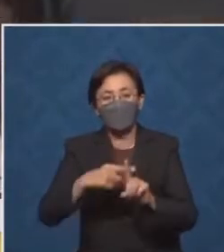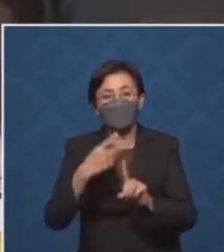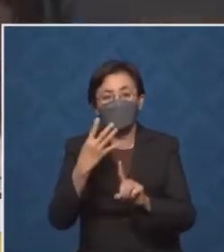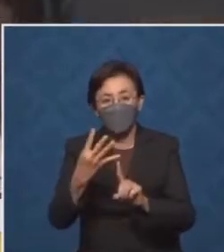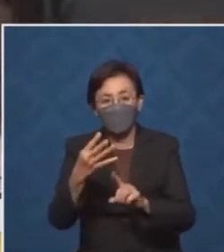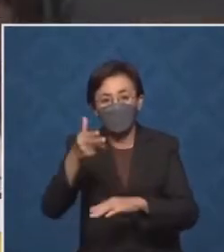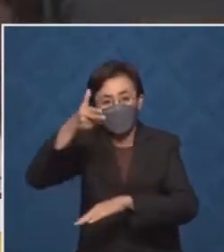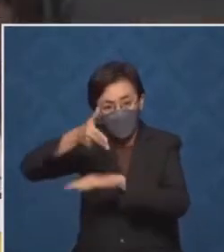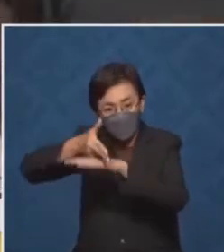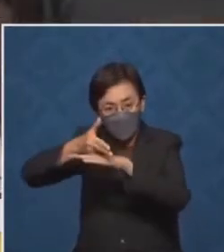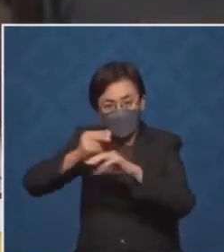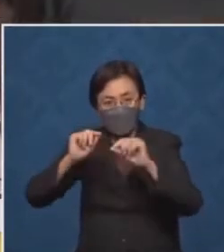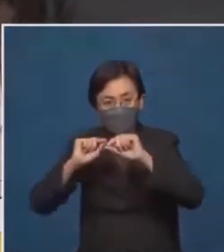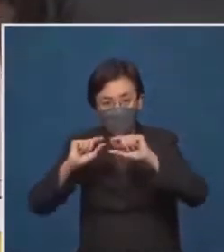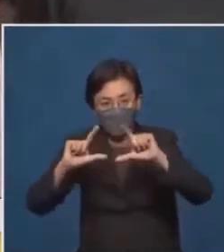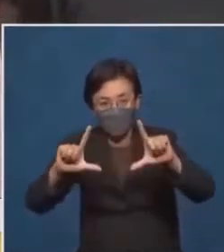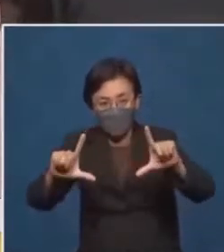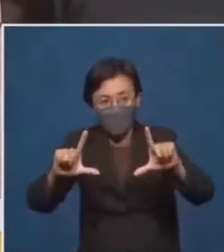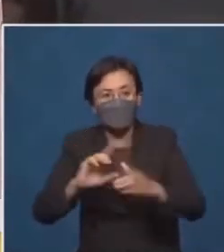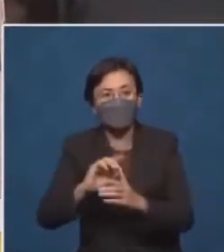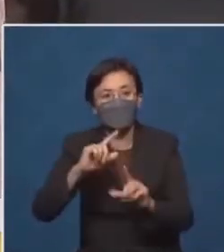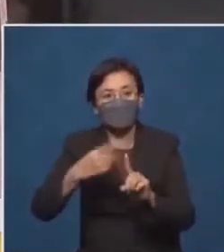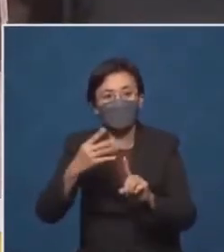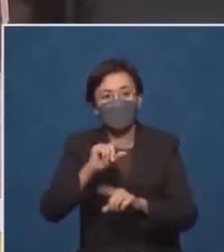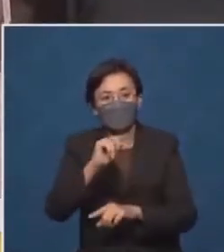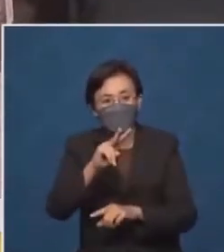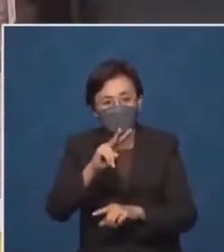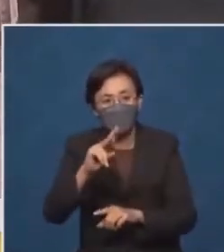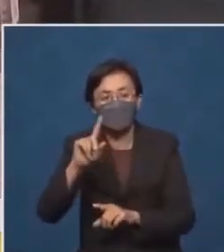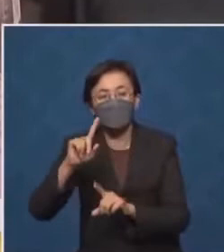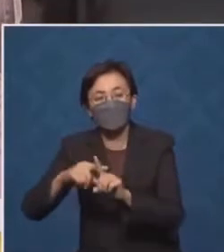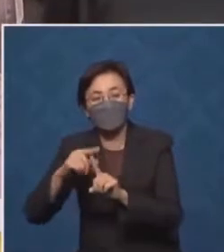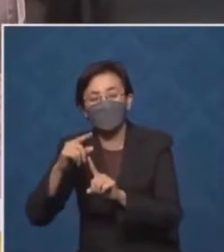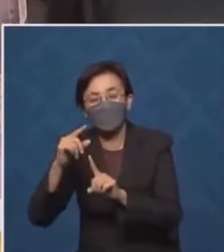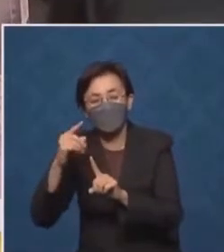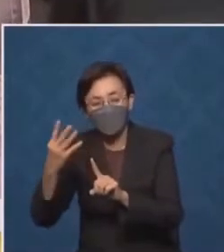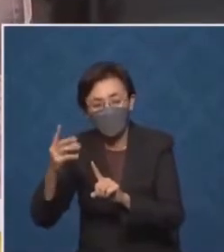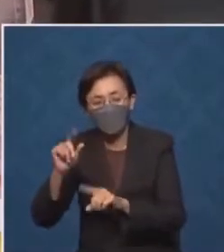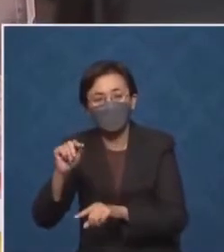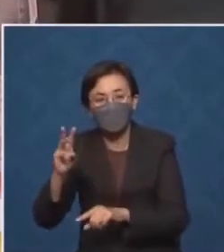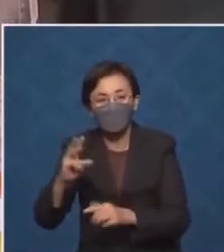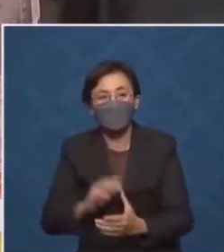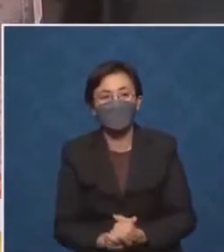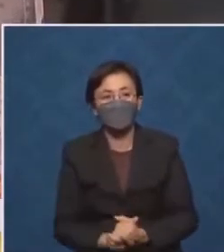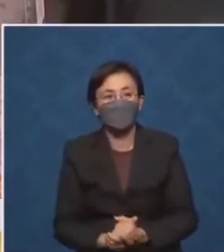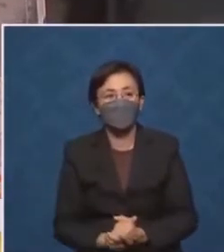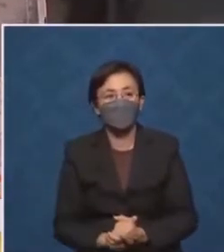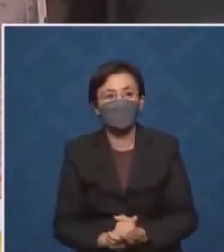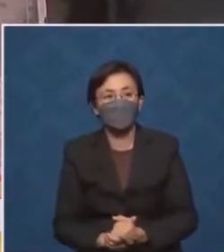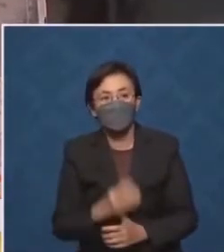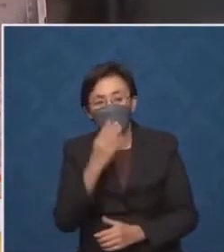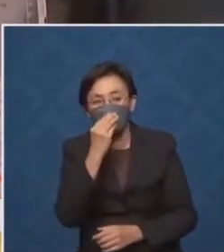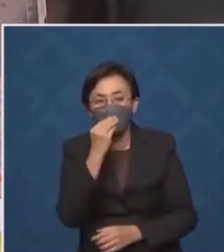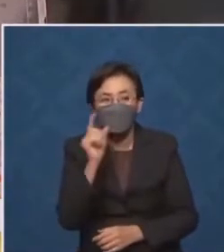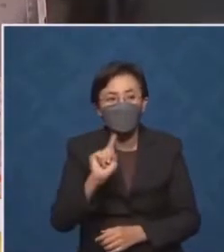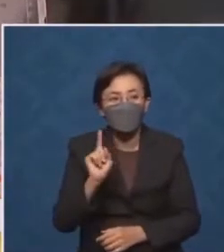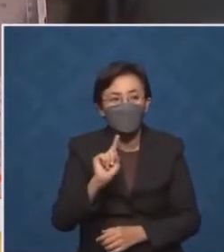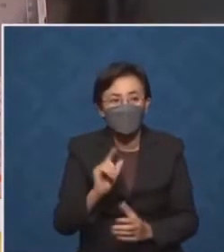นกลองจำนะครับ 22 เมศายนกับ 26 เมศายนครับต่อหน้านะครับบอกว่